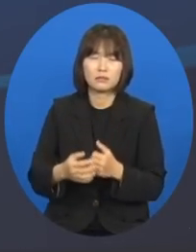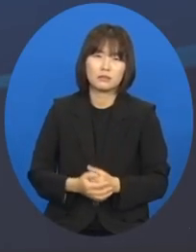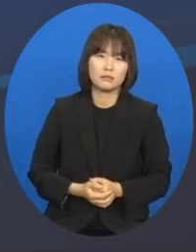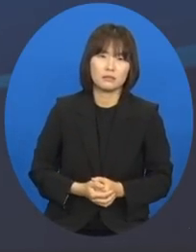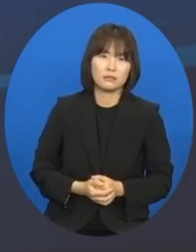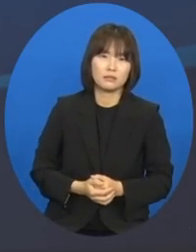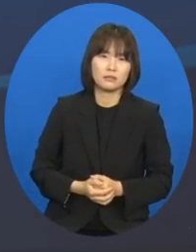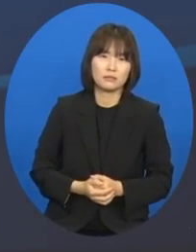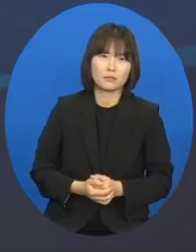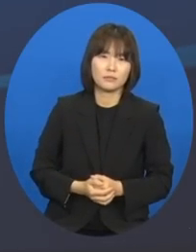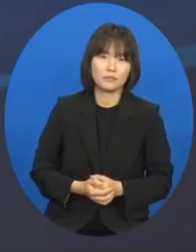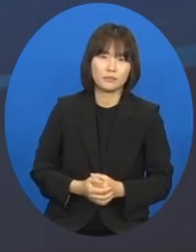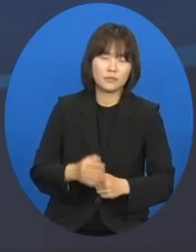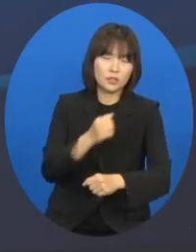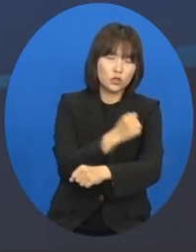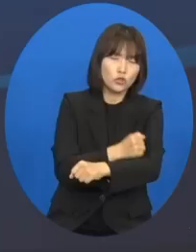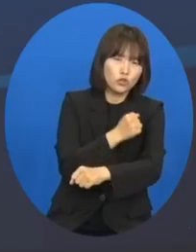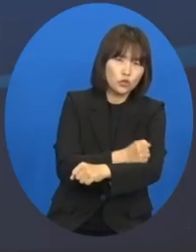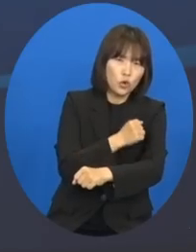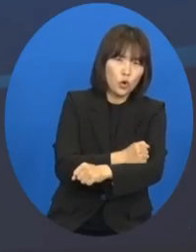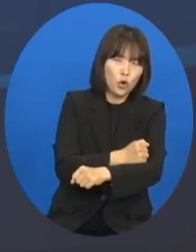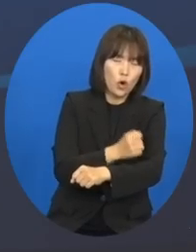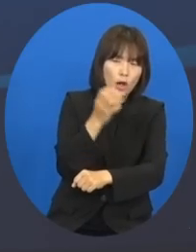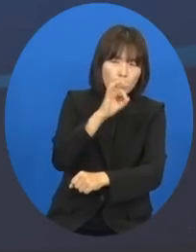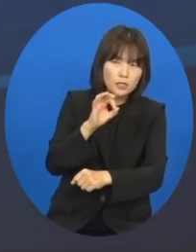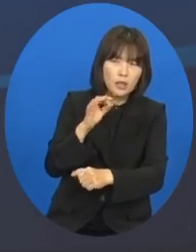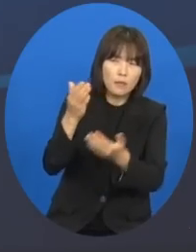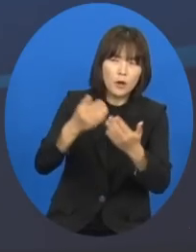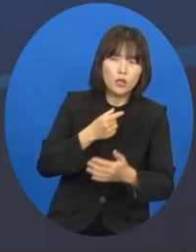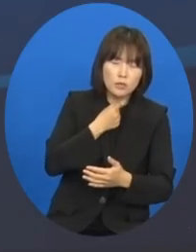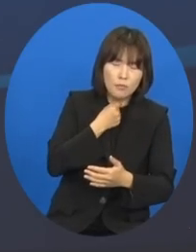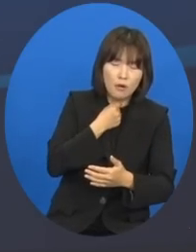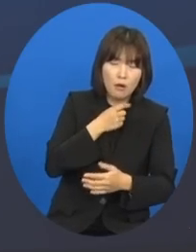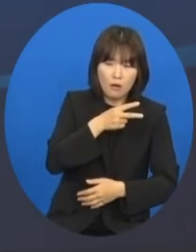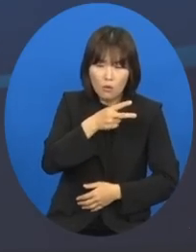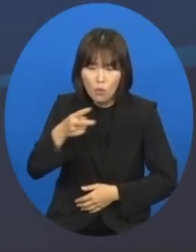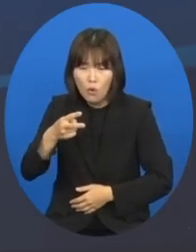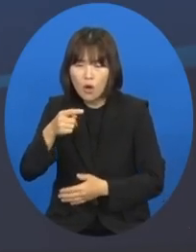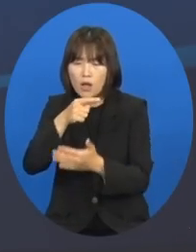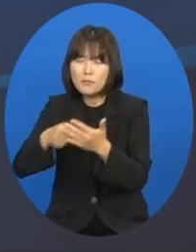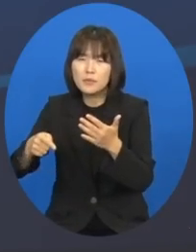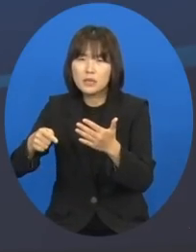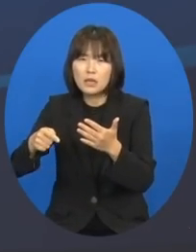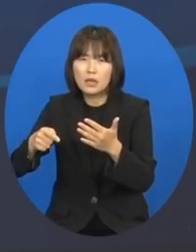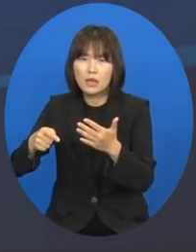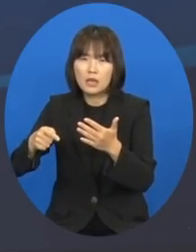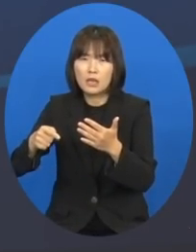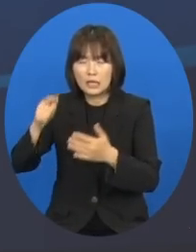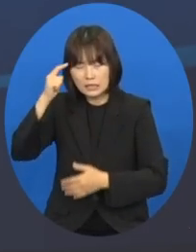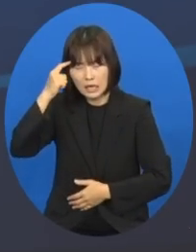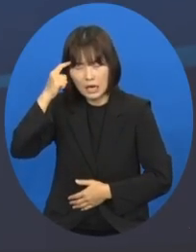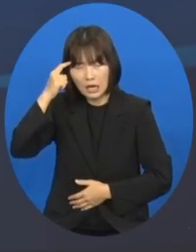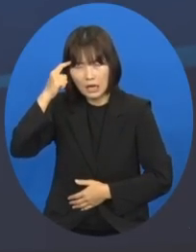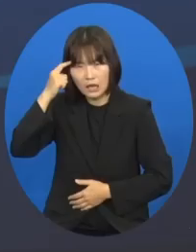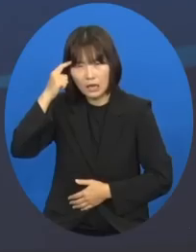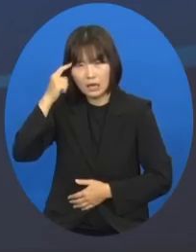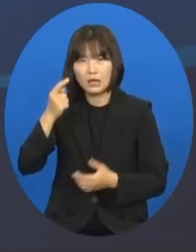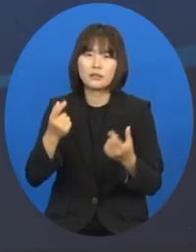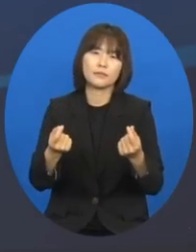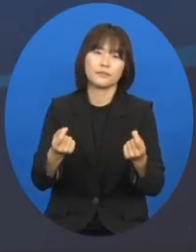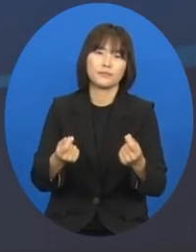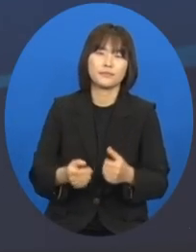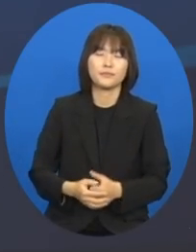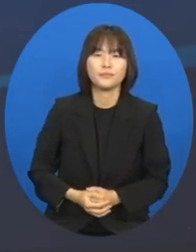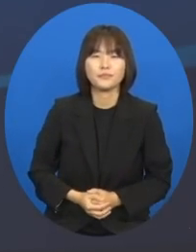반드시 피해의식으로 갑니다 내가이 가족을 위해서 얼마나 희생했는데 내가 얼마나 노력했는데 어떻게 다들 이럴 수 있느냐